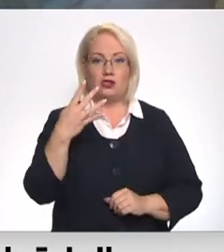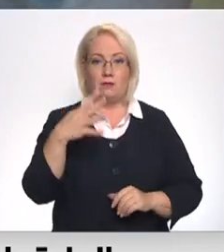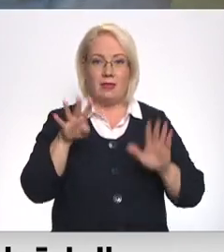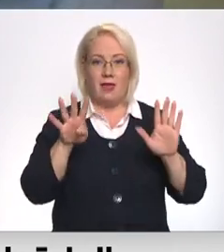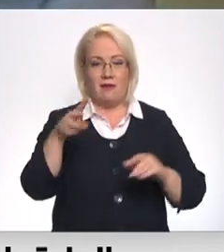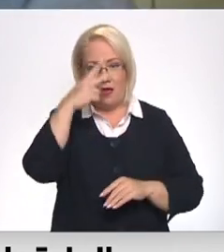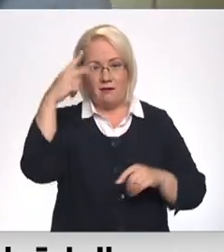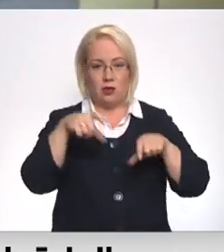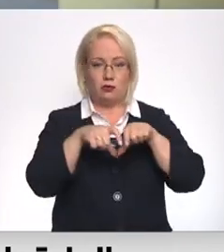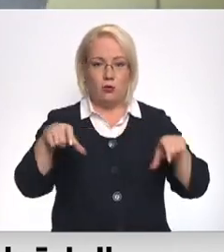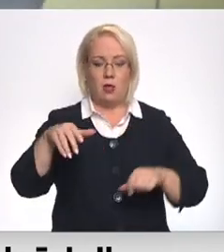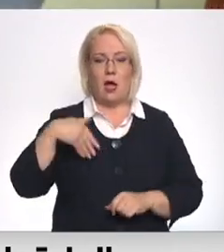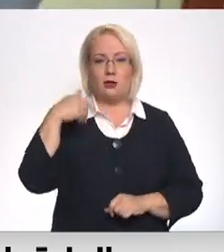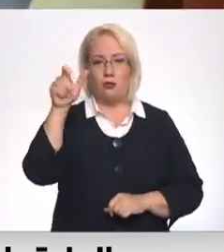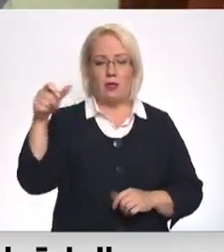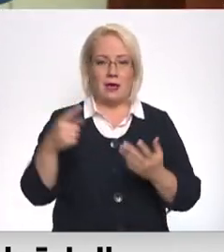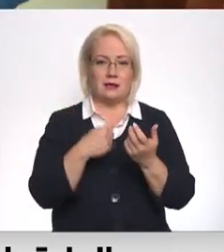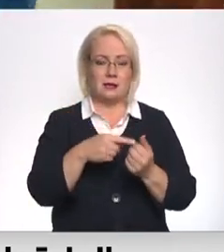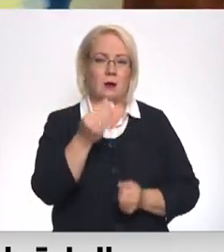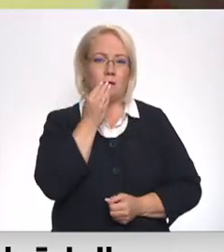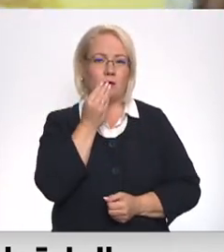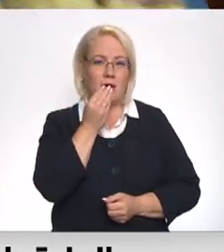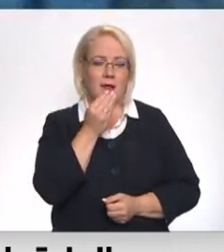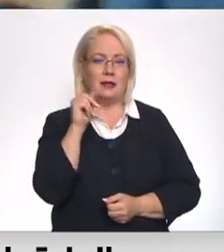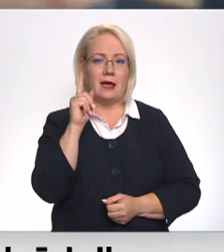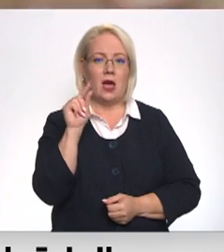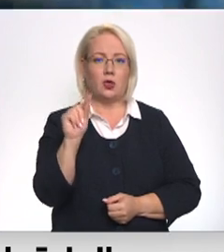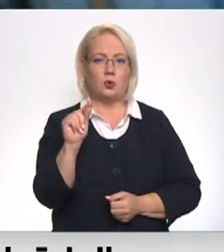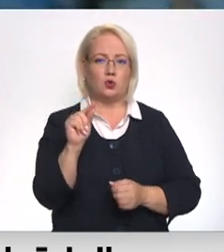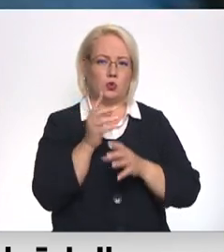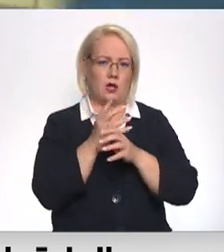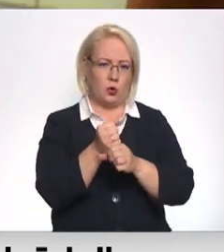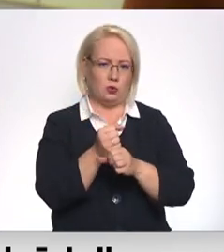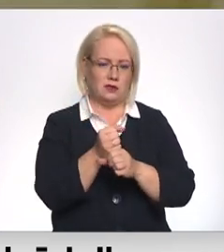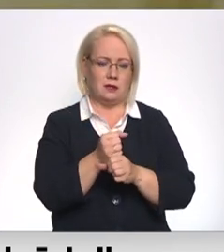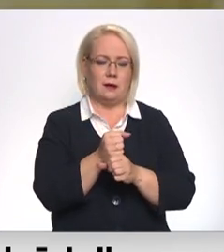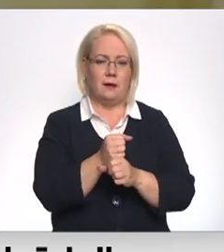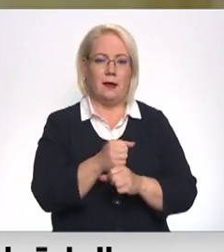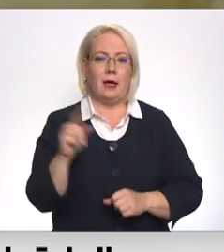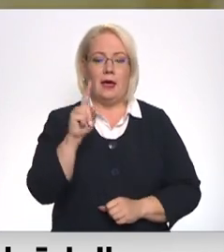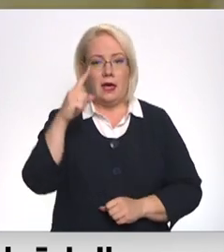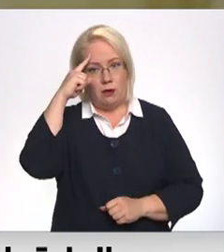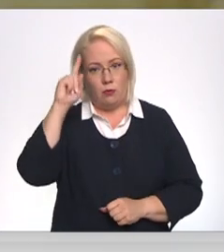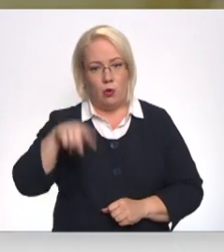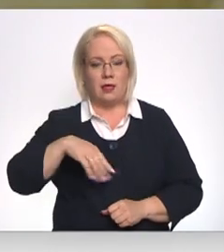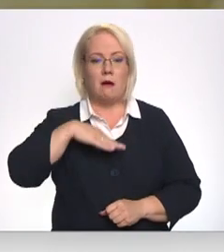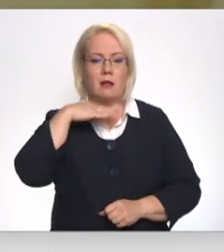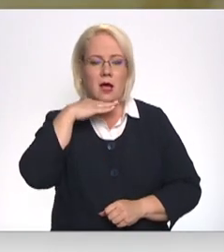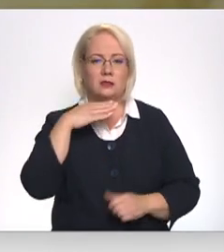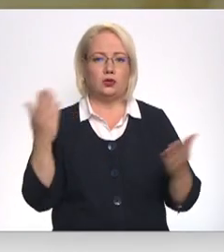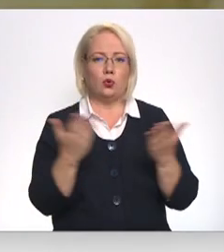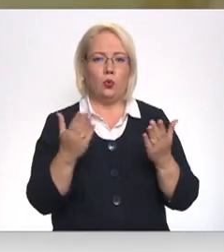49. Vidusskolā skolēnu skaits, kas ēd pusdienas, tikai mazliet sarucis. Ir, protams, klases, kurās ir